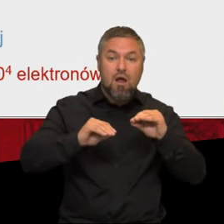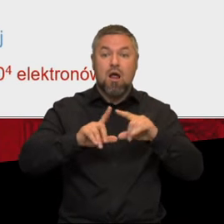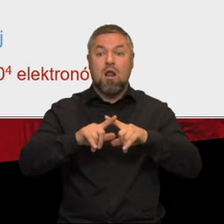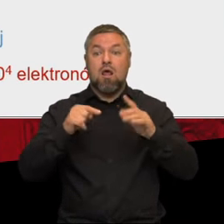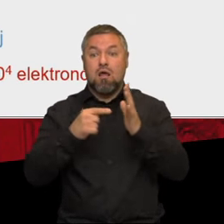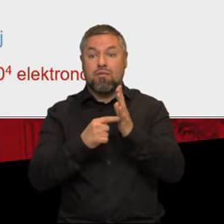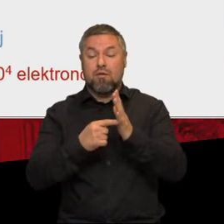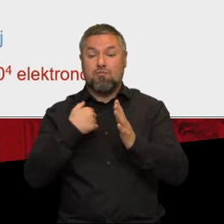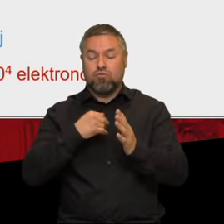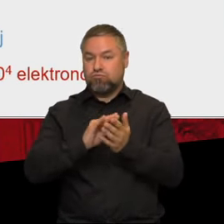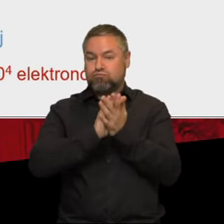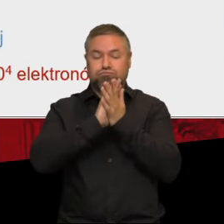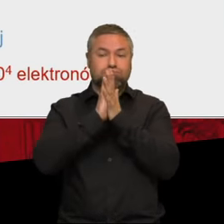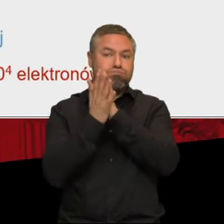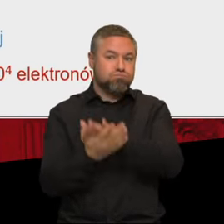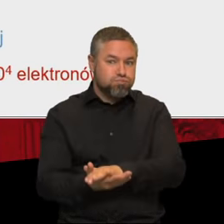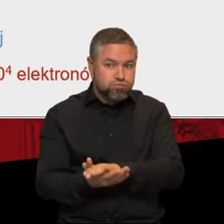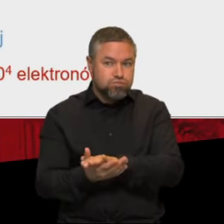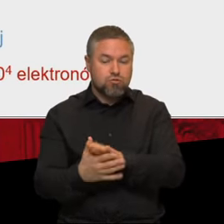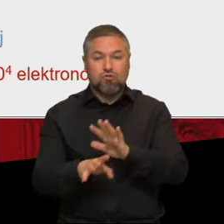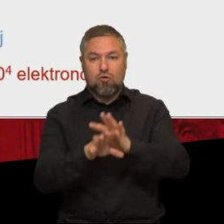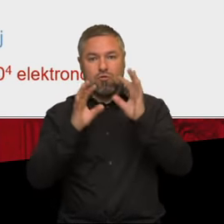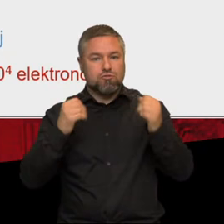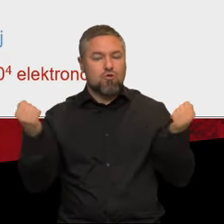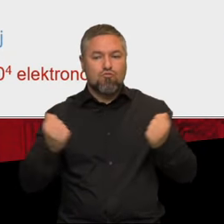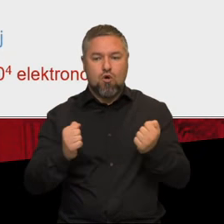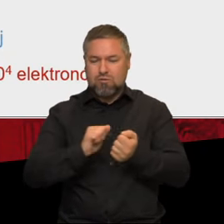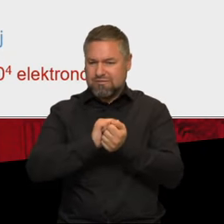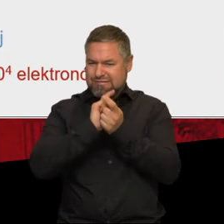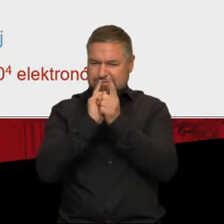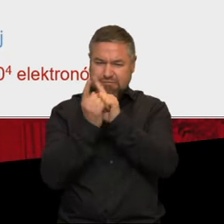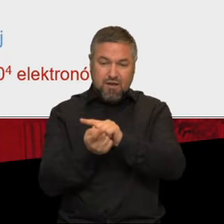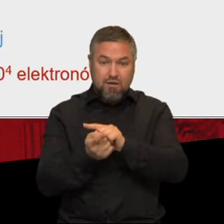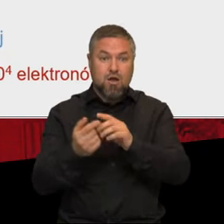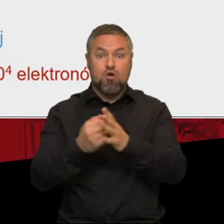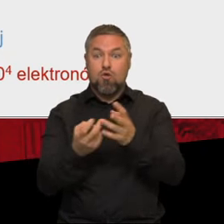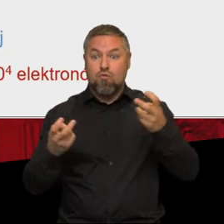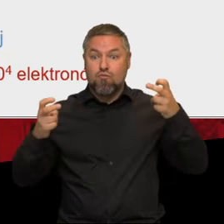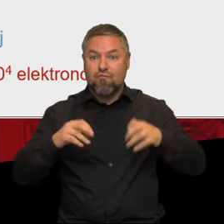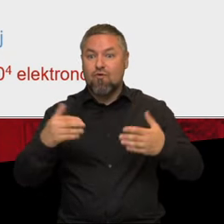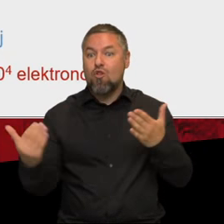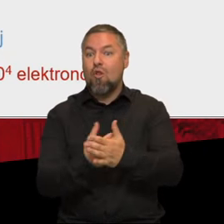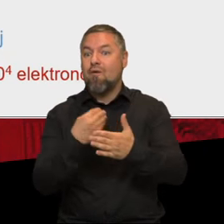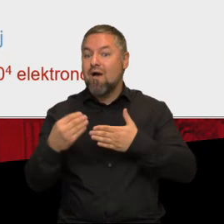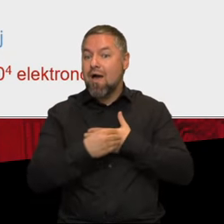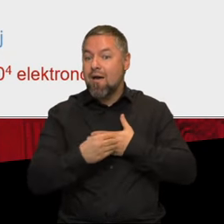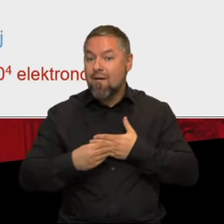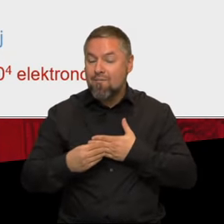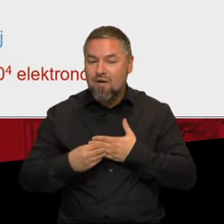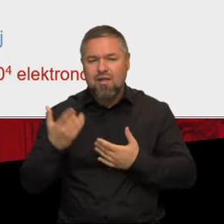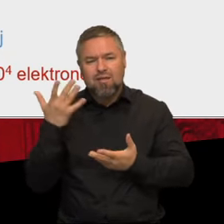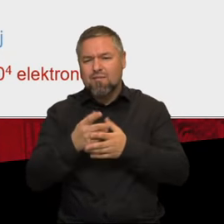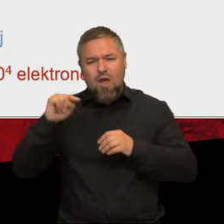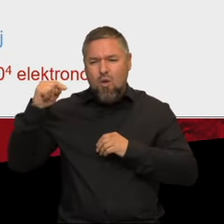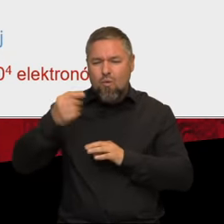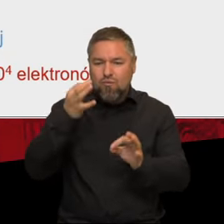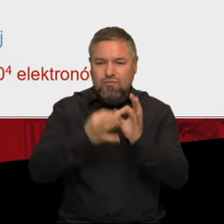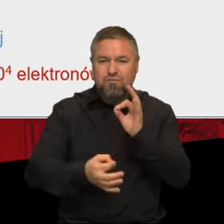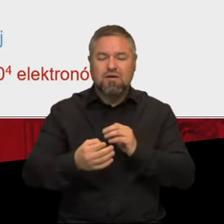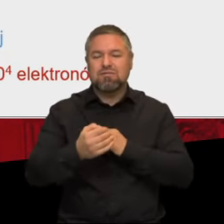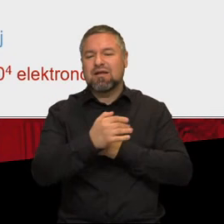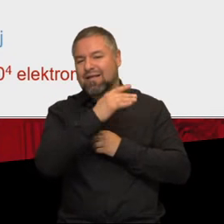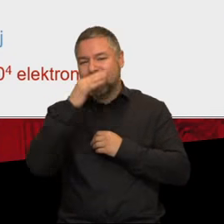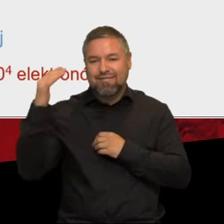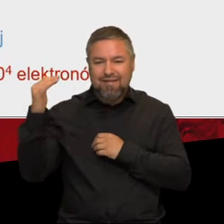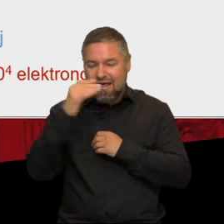też wtedy nastąpił przełom, ten przełom trwa do dziś i na arenie pojawiła się nowa metoda, nie będę wchodzić w szczegóły, nazywana teorią